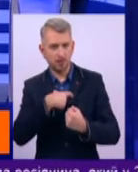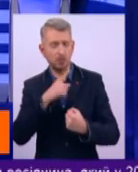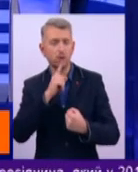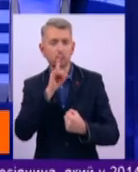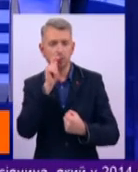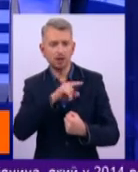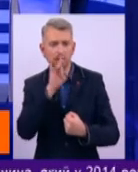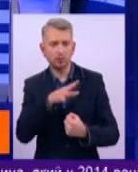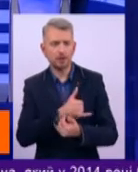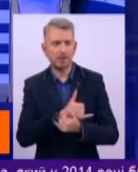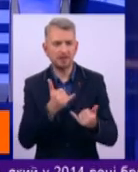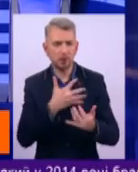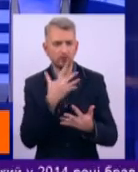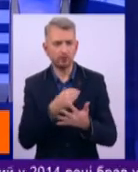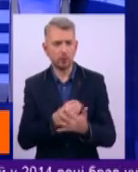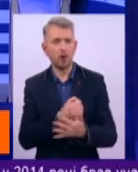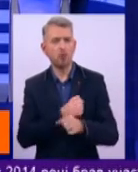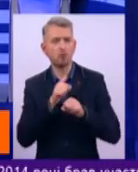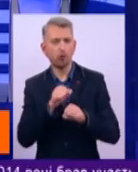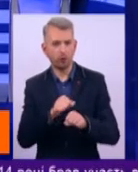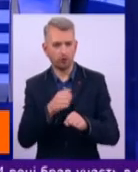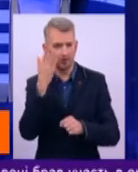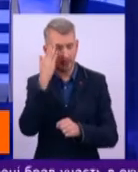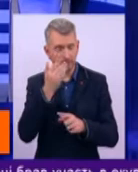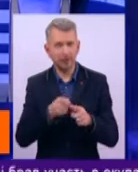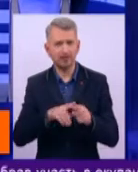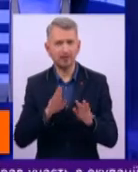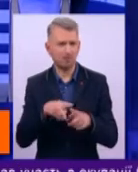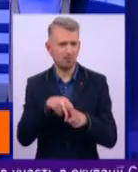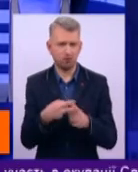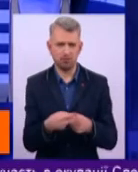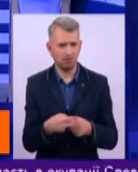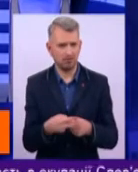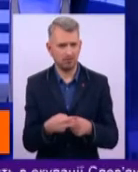буде забезпечувати свою обороноздатність, це лише половинчаті